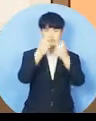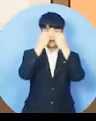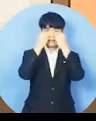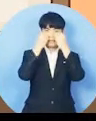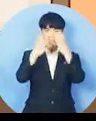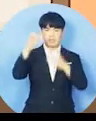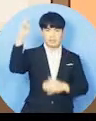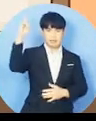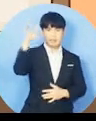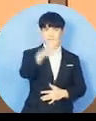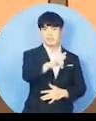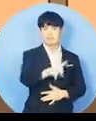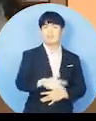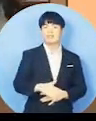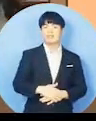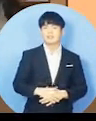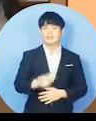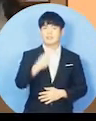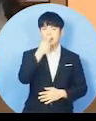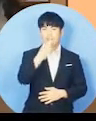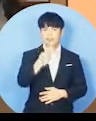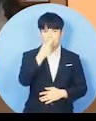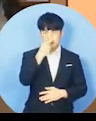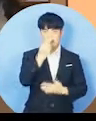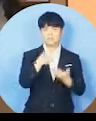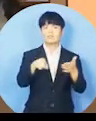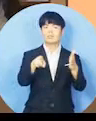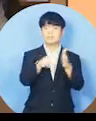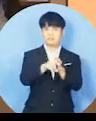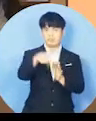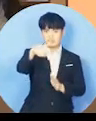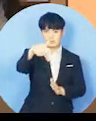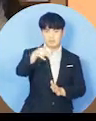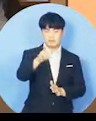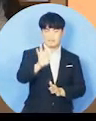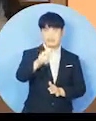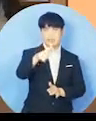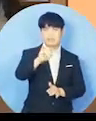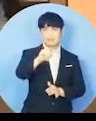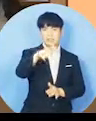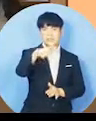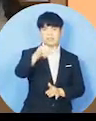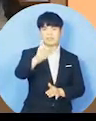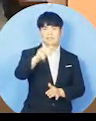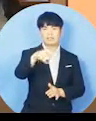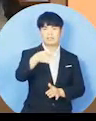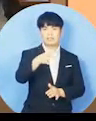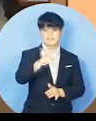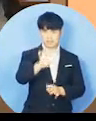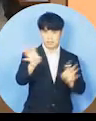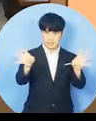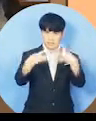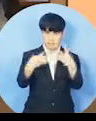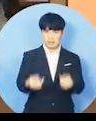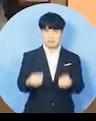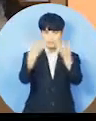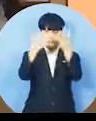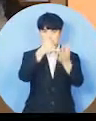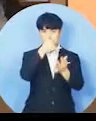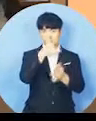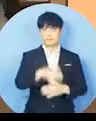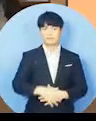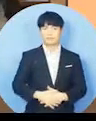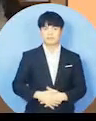주시기 바랍니다. 천안시가 새빛, 새 생명 살리기 캠페인을 펼치기 위해 생명 나눔 장기 기증 협약식을